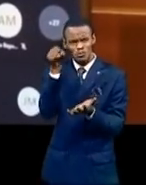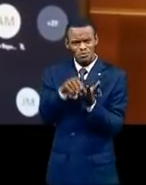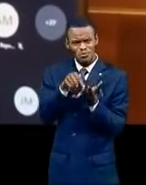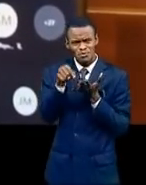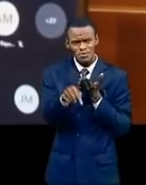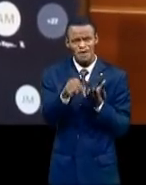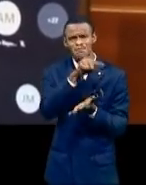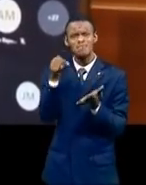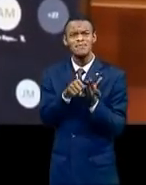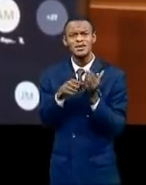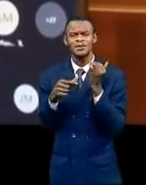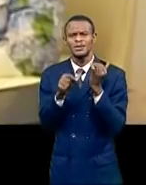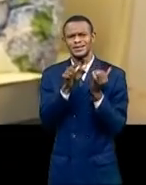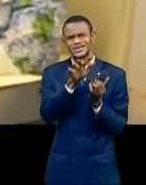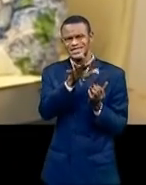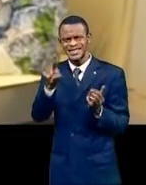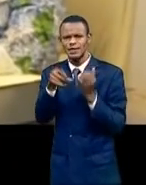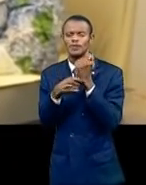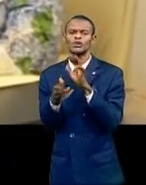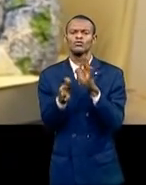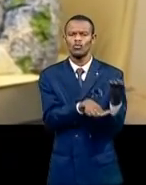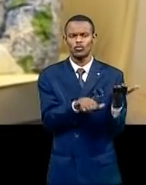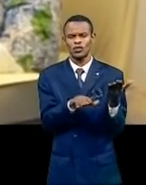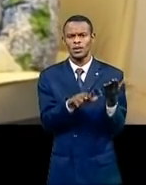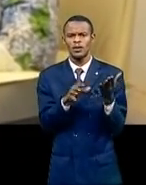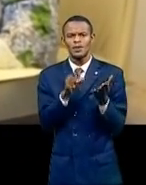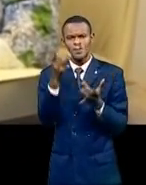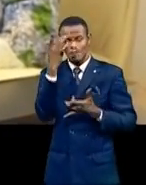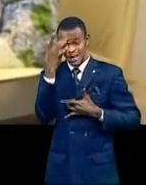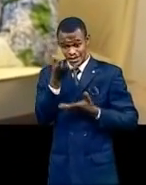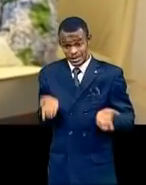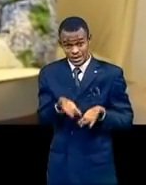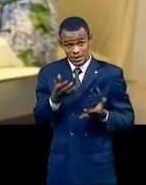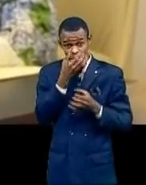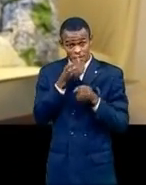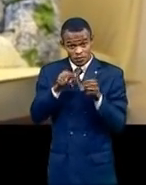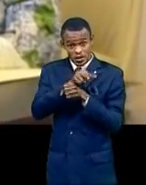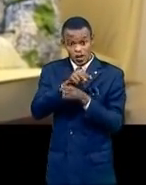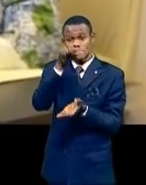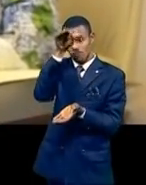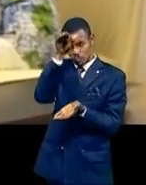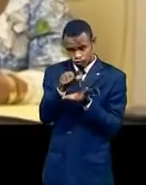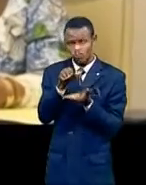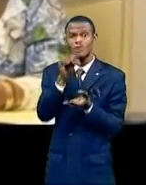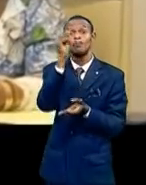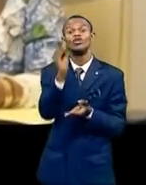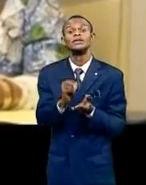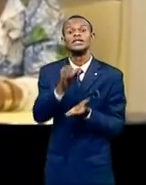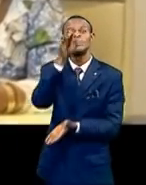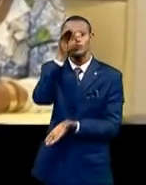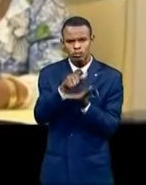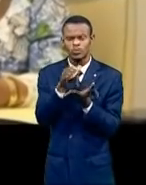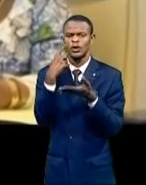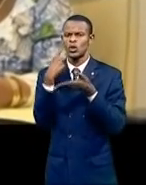de 1,9%. La maladie a fortement régressé en République démocratique du Congo et c'est la même tendance qui a